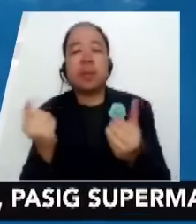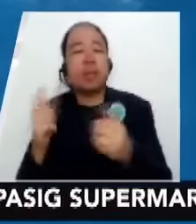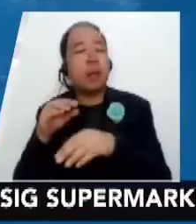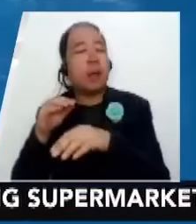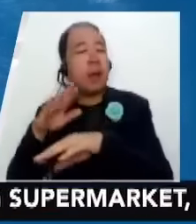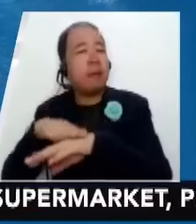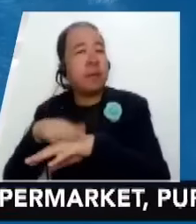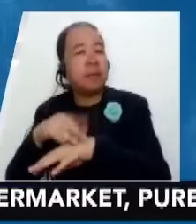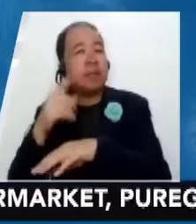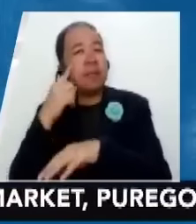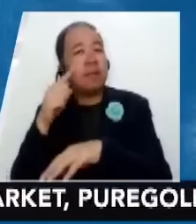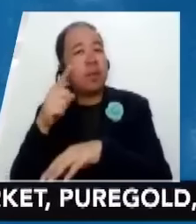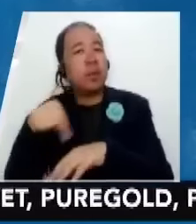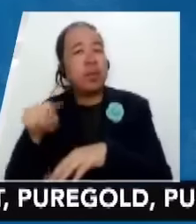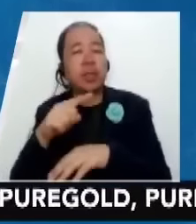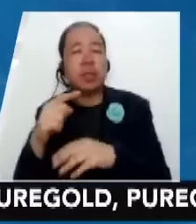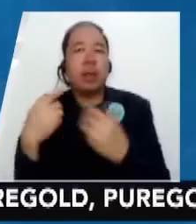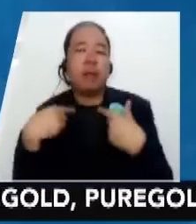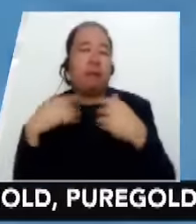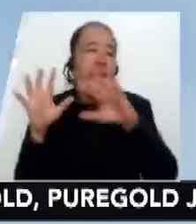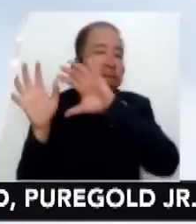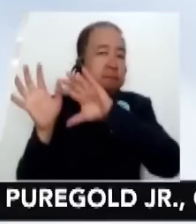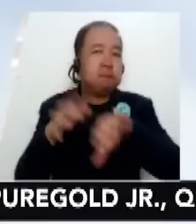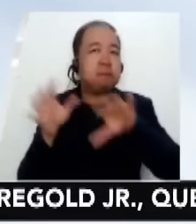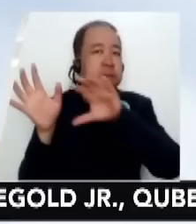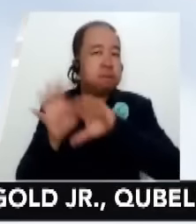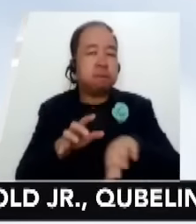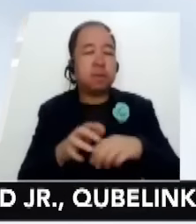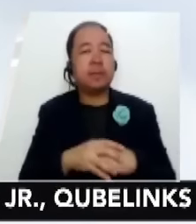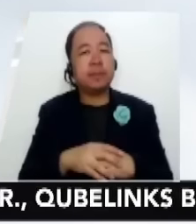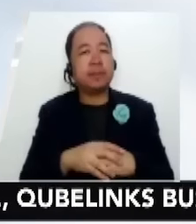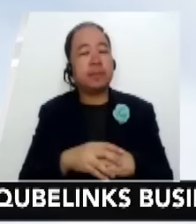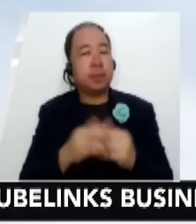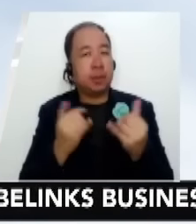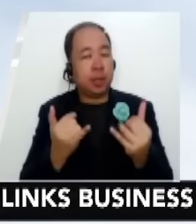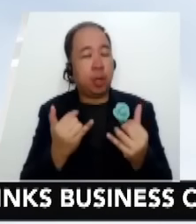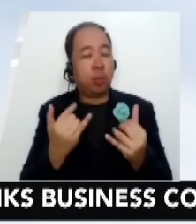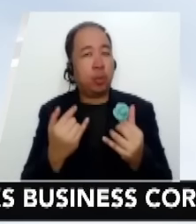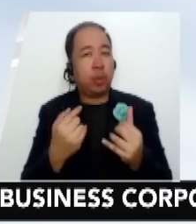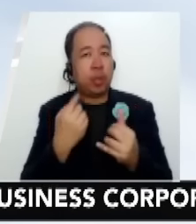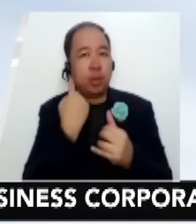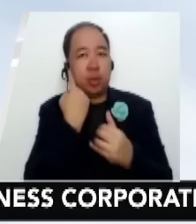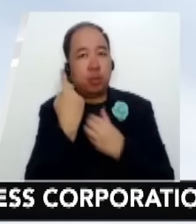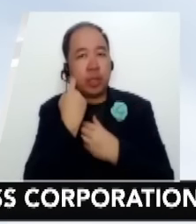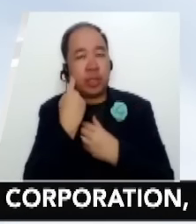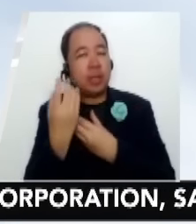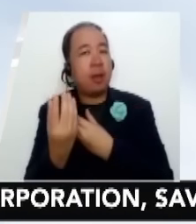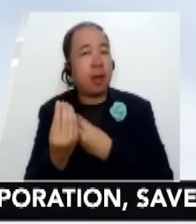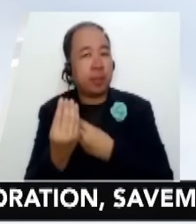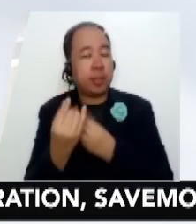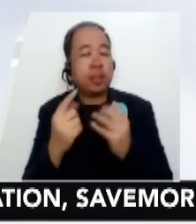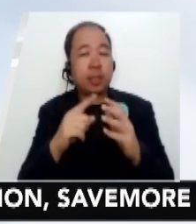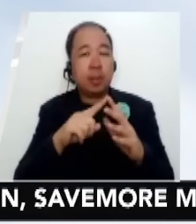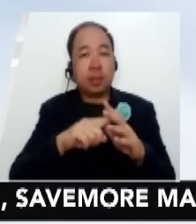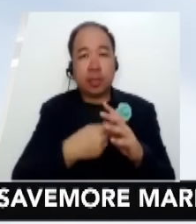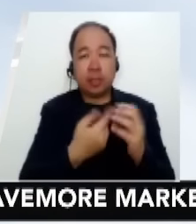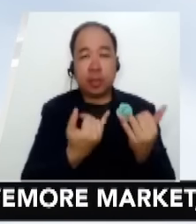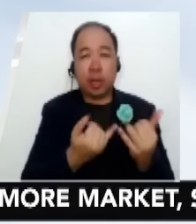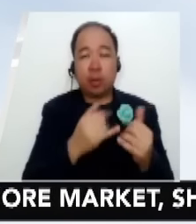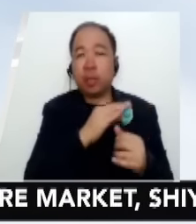sa mga matitinding buhos ng ulan. Sa latest heavy rainfall advisory nga po ng PAGASA mula po ngayon hanggang bukas ng